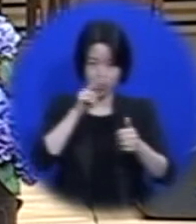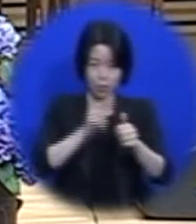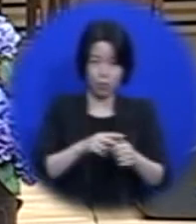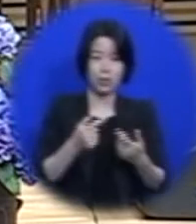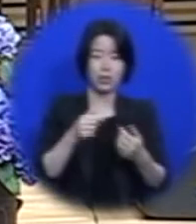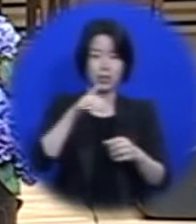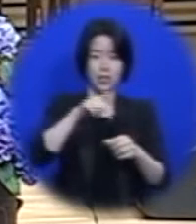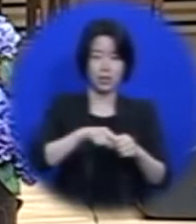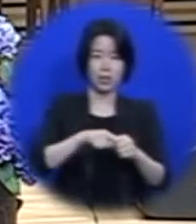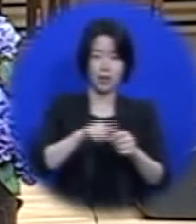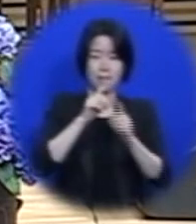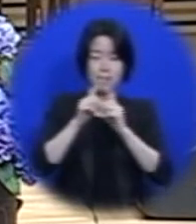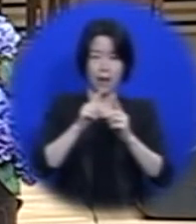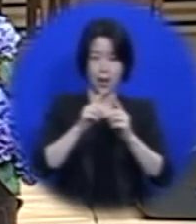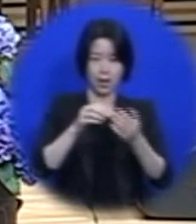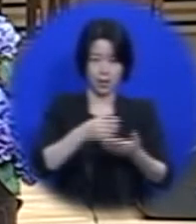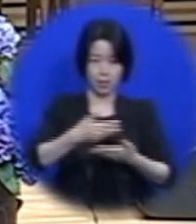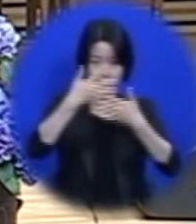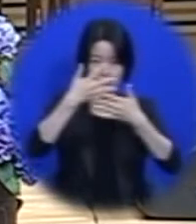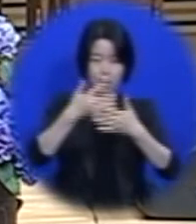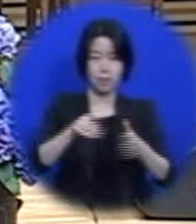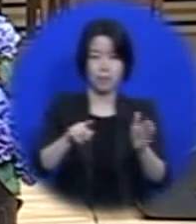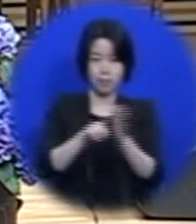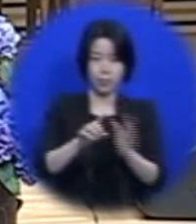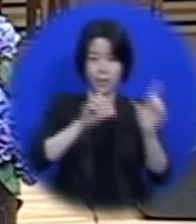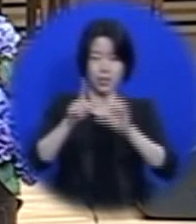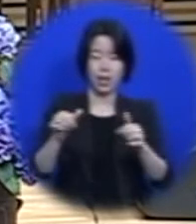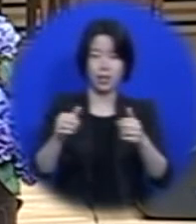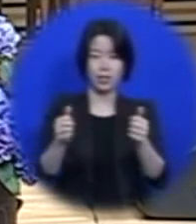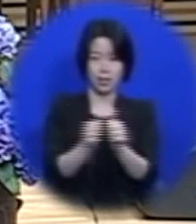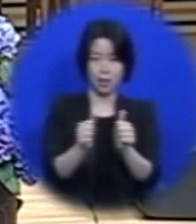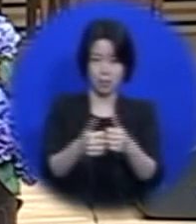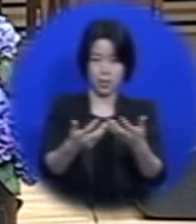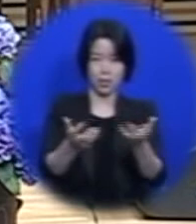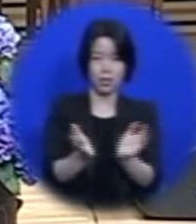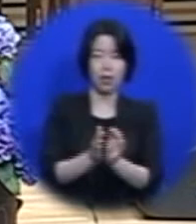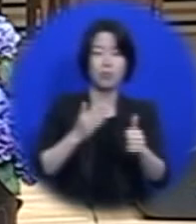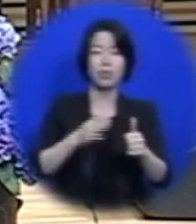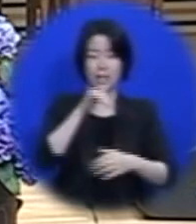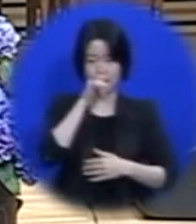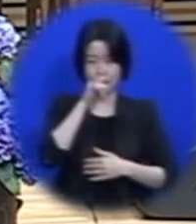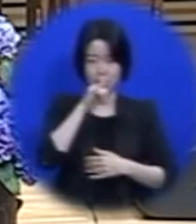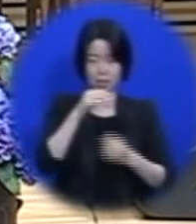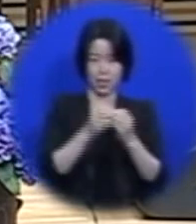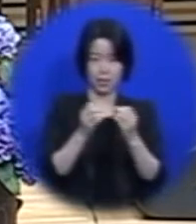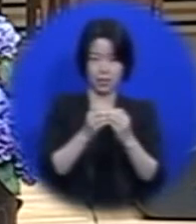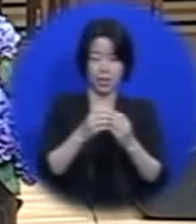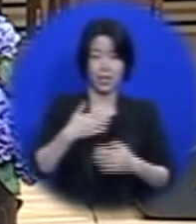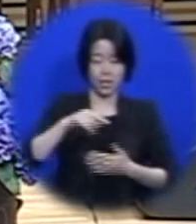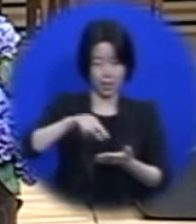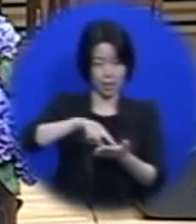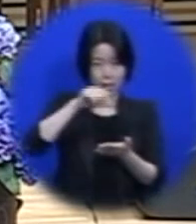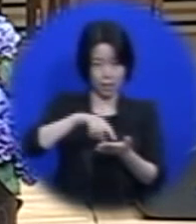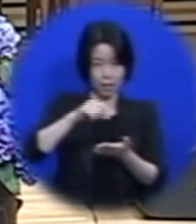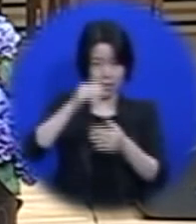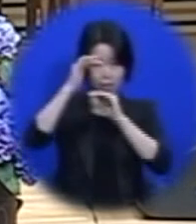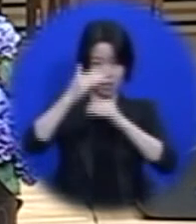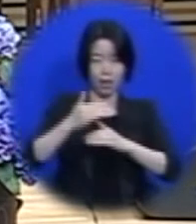올렸습니다. 밑사람의 부탁이 있습니다 라는 글입니다. 대략 제가 내용을